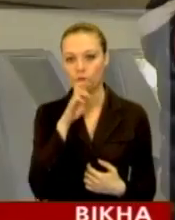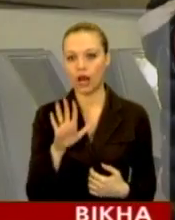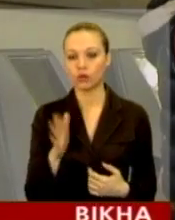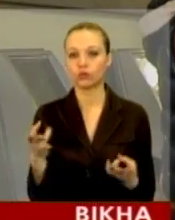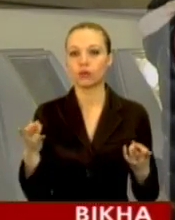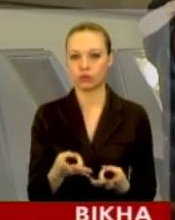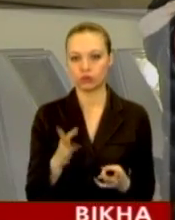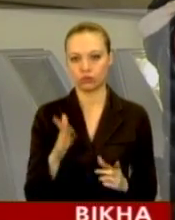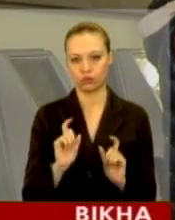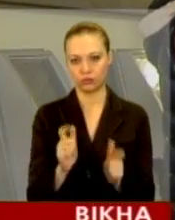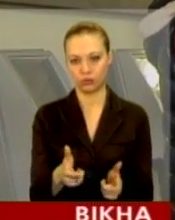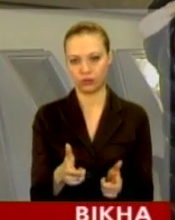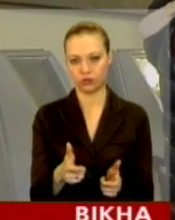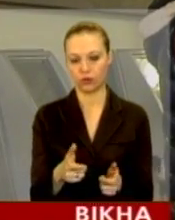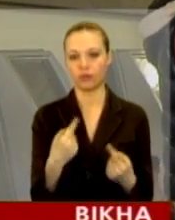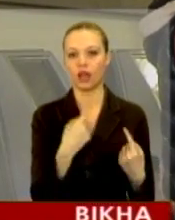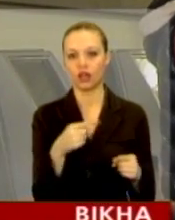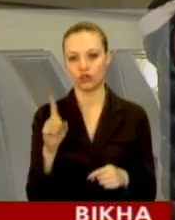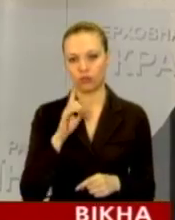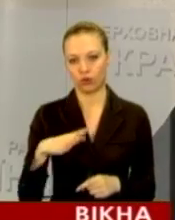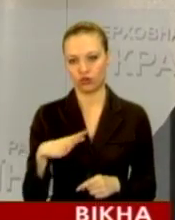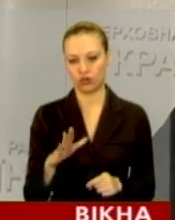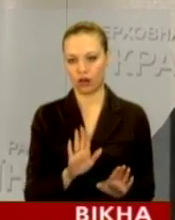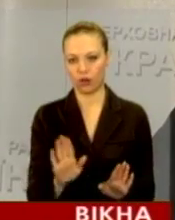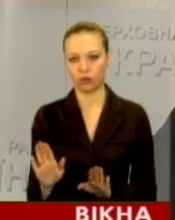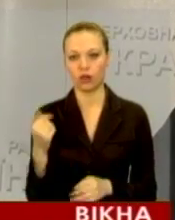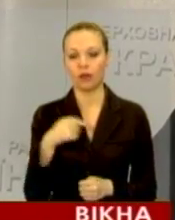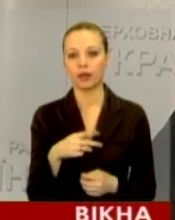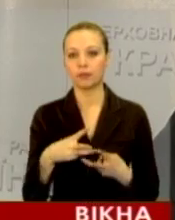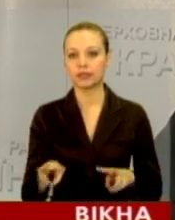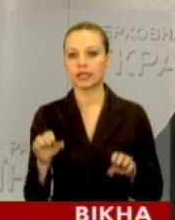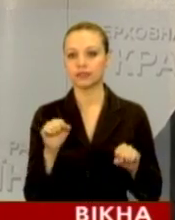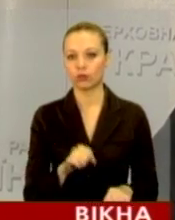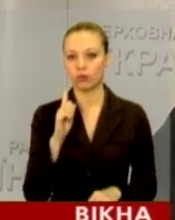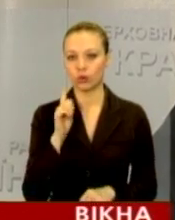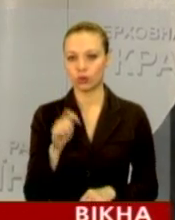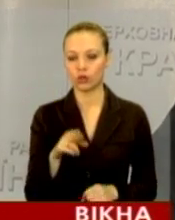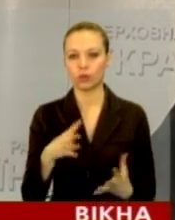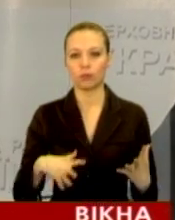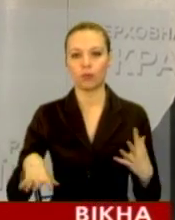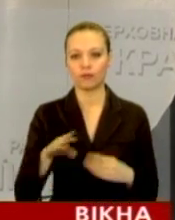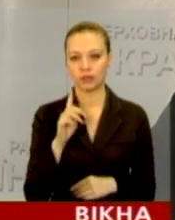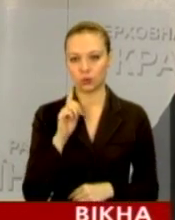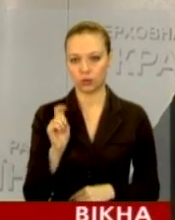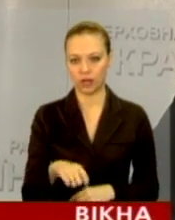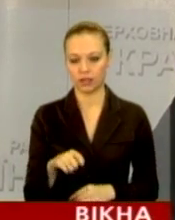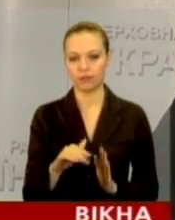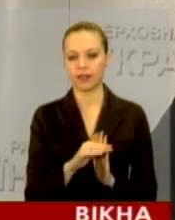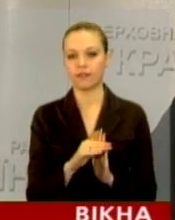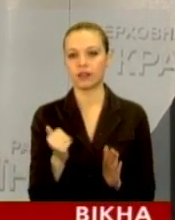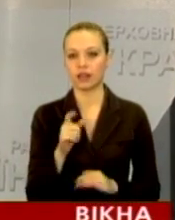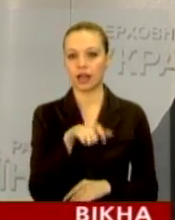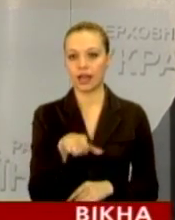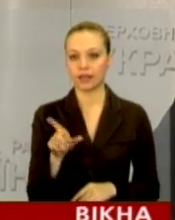потрібен, той дістане повістку. Інші чекають. Міністерство оборони України по всій Україні викликає